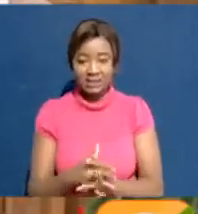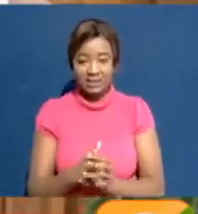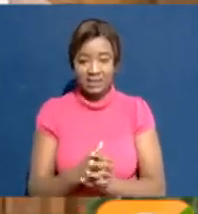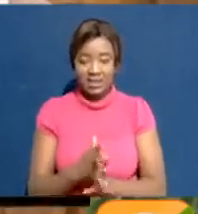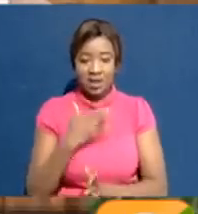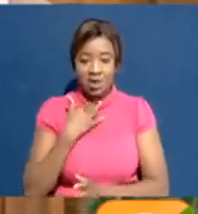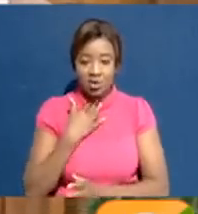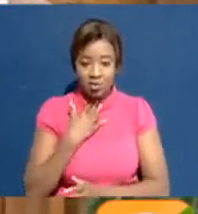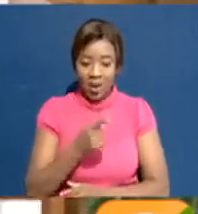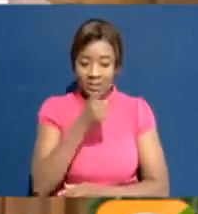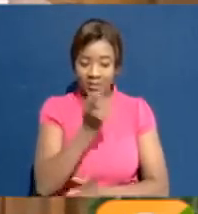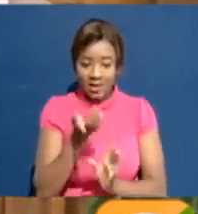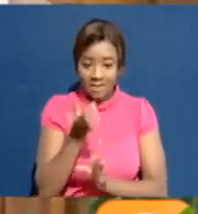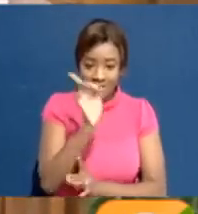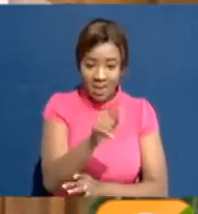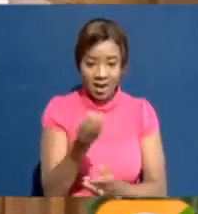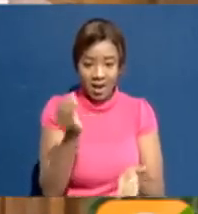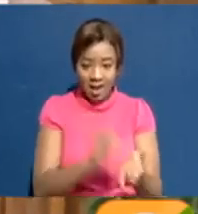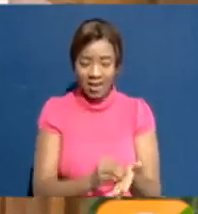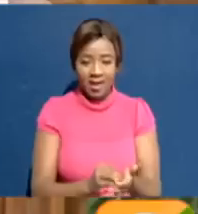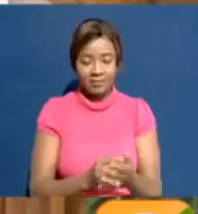to recreate the activities